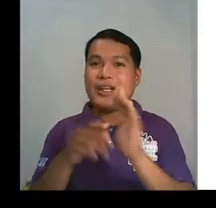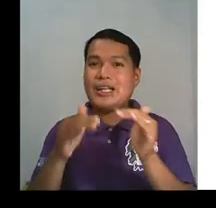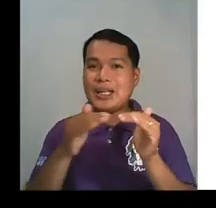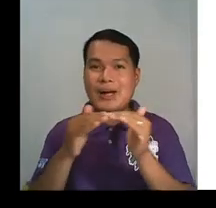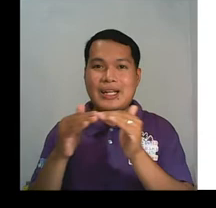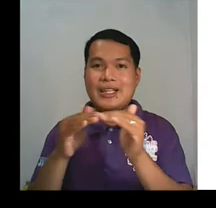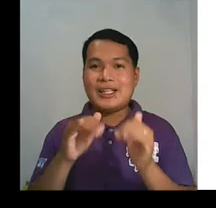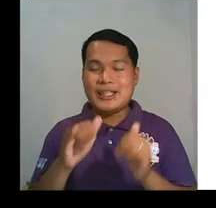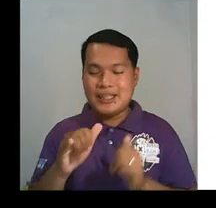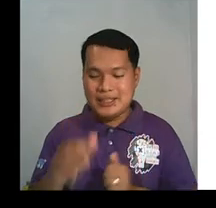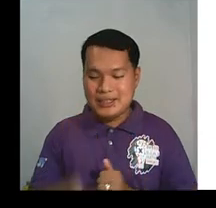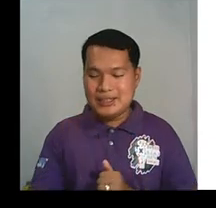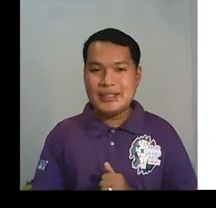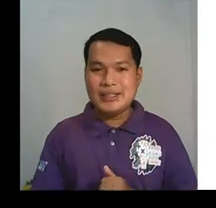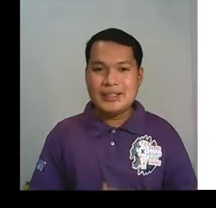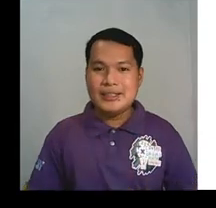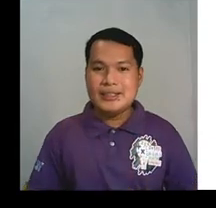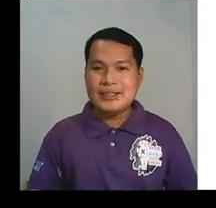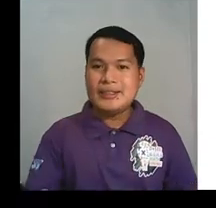ng equality.